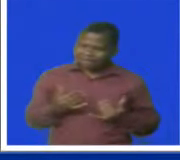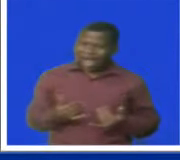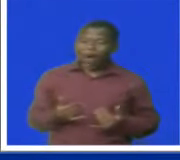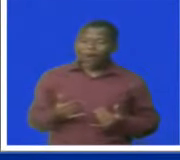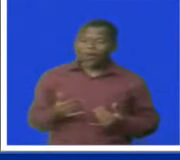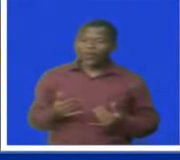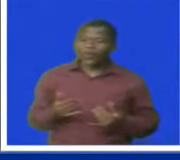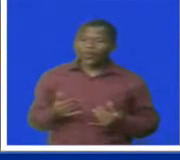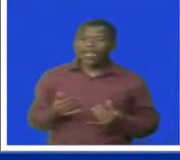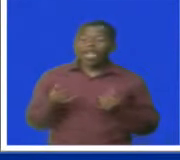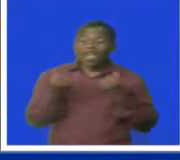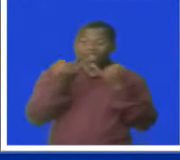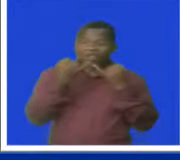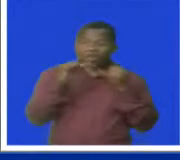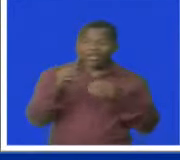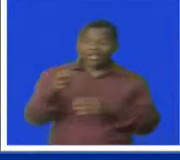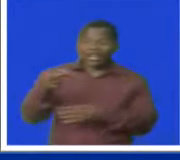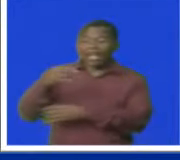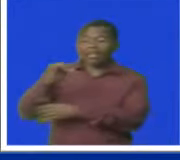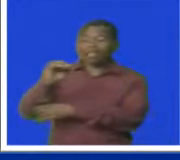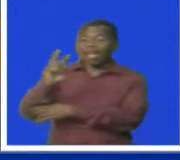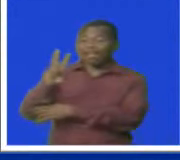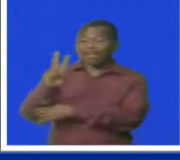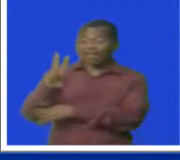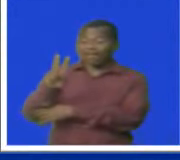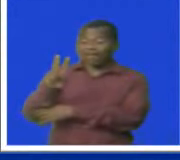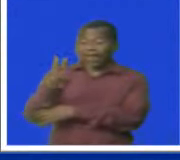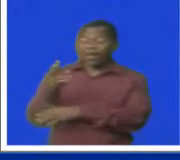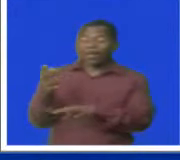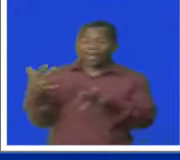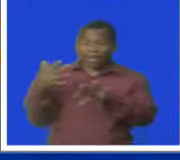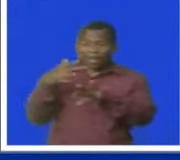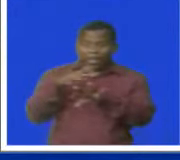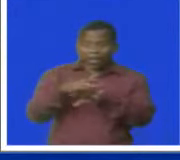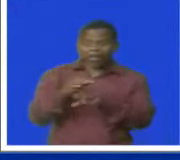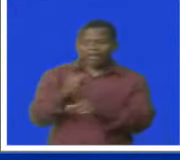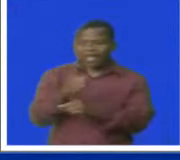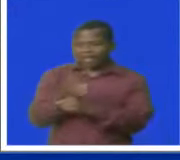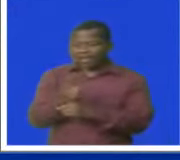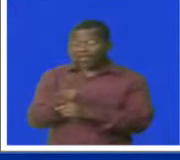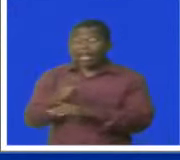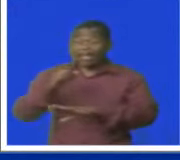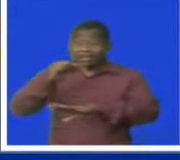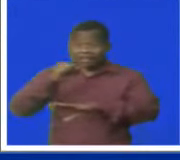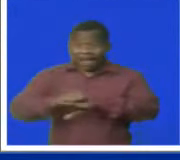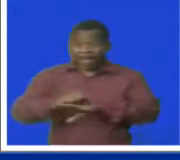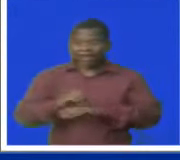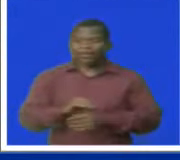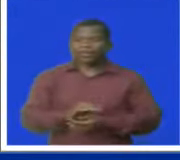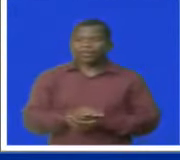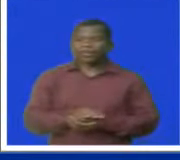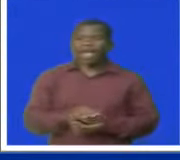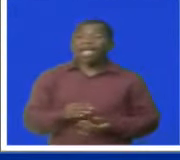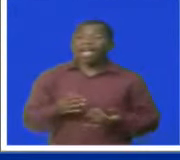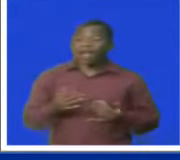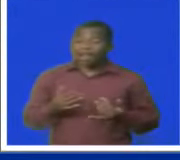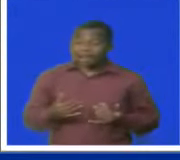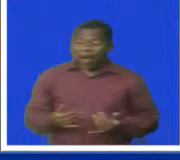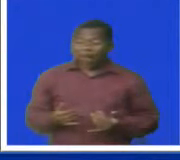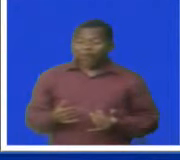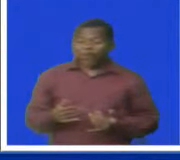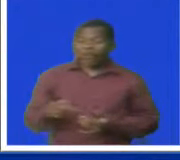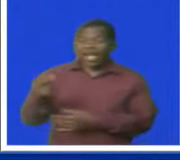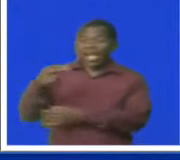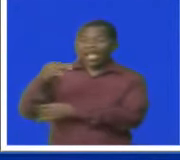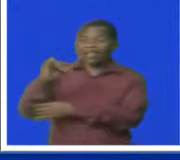ukuthi lwati leligciwane lembulalave selisezingeni leliphansi kubantu labakhubatekile. Lokho kuvedwe ngolobuketa